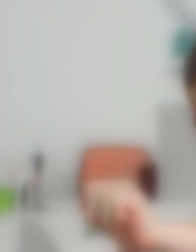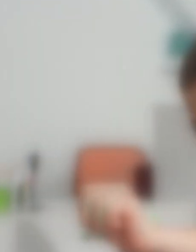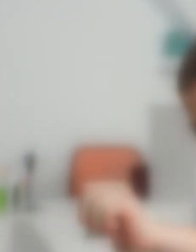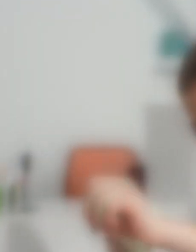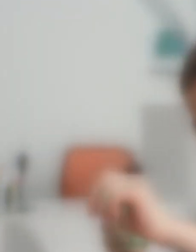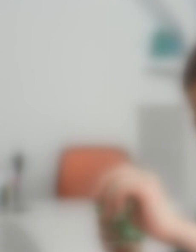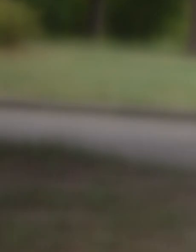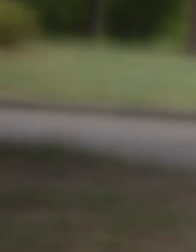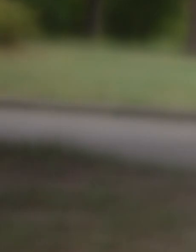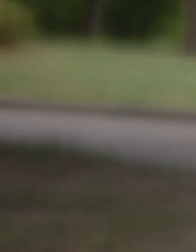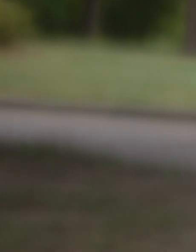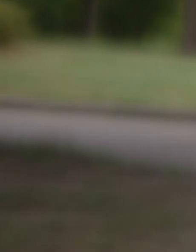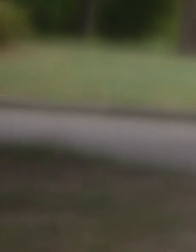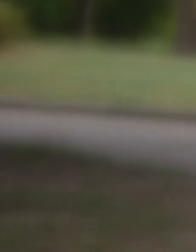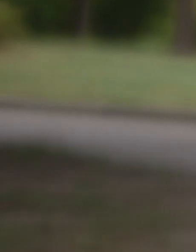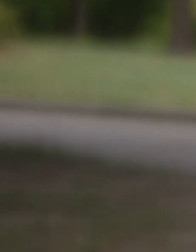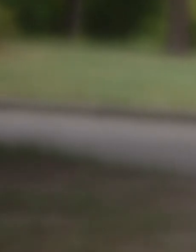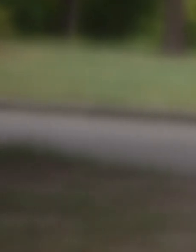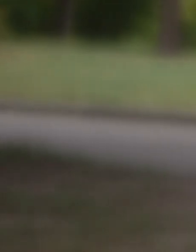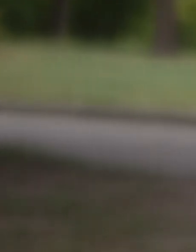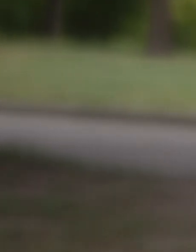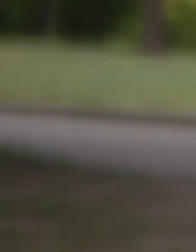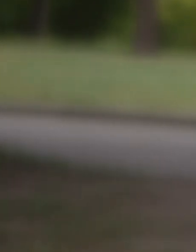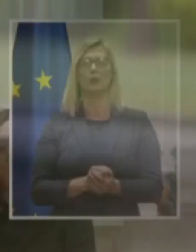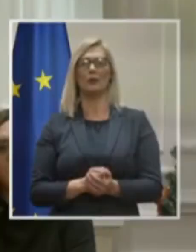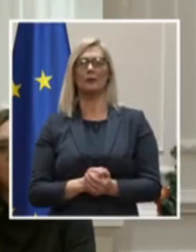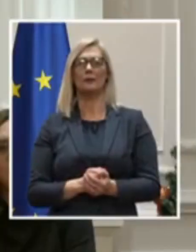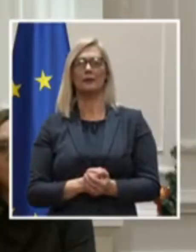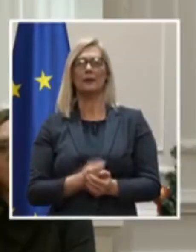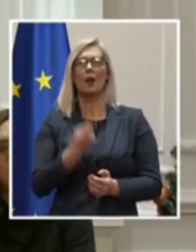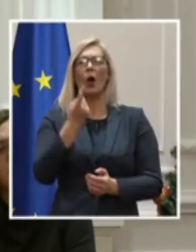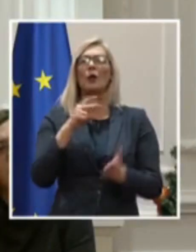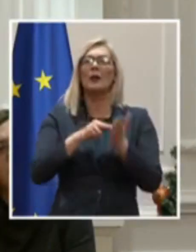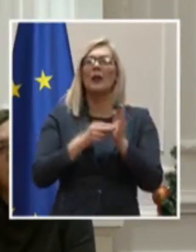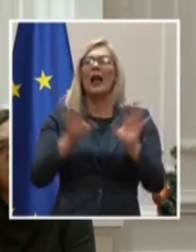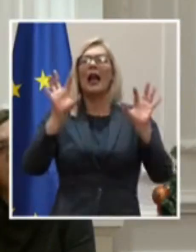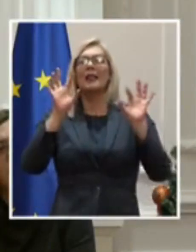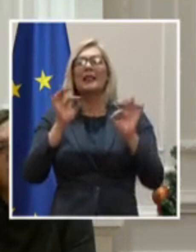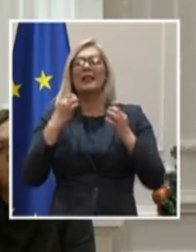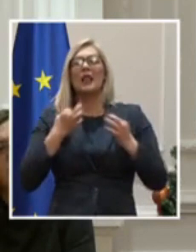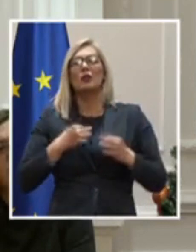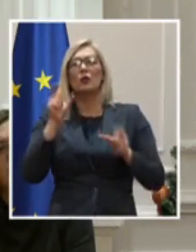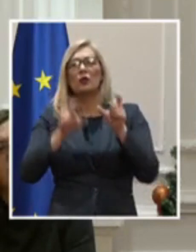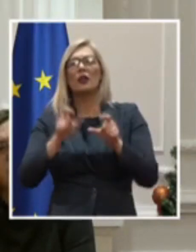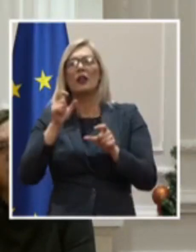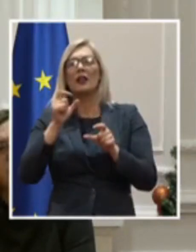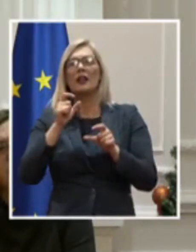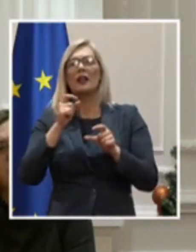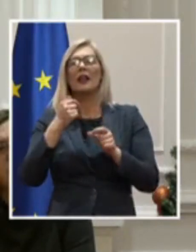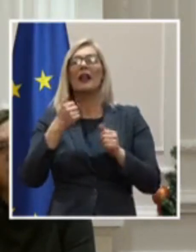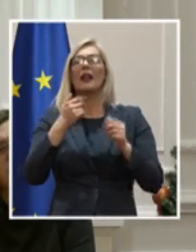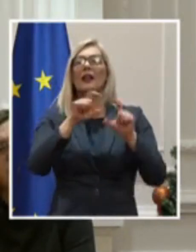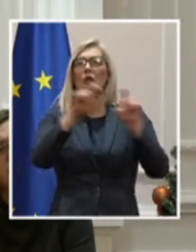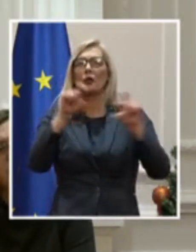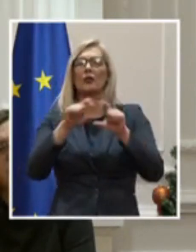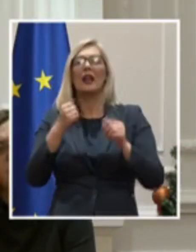на функционирањето и на неговата основна здравствена состојба. Од предвидените 10 стручни тела, досега се отворени две во